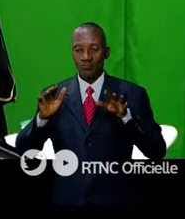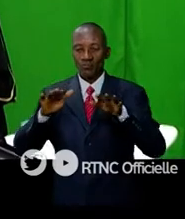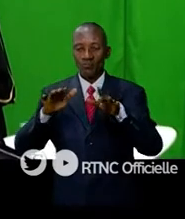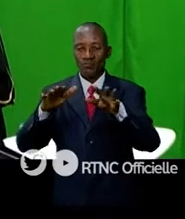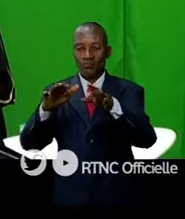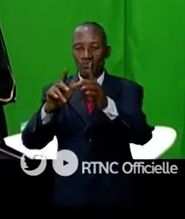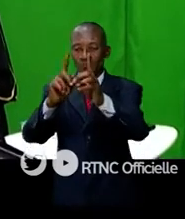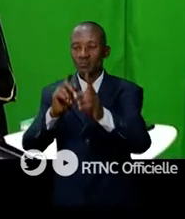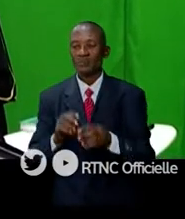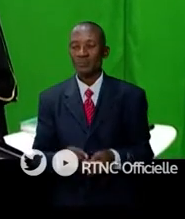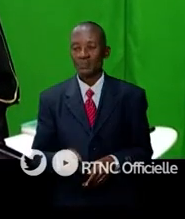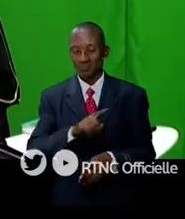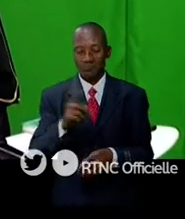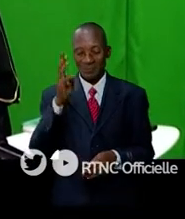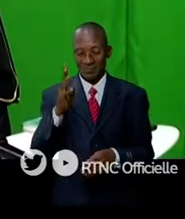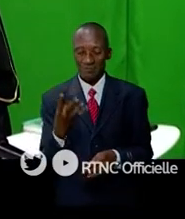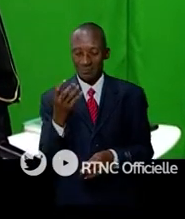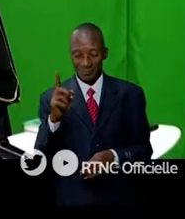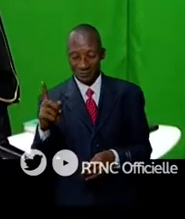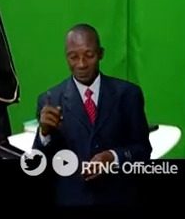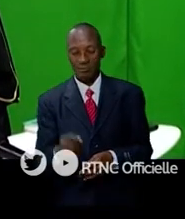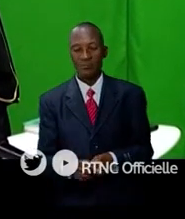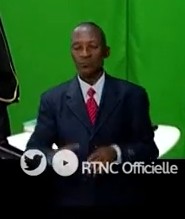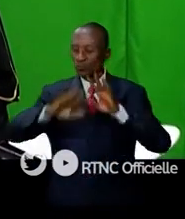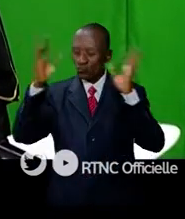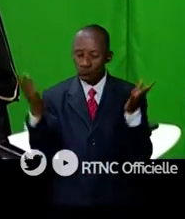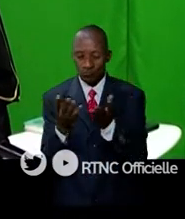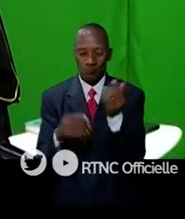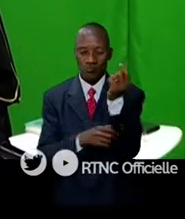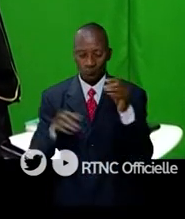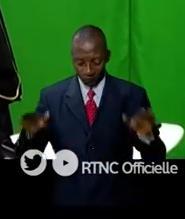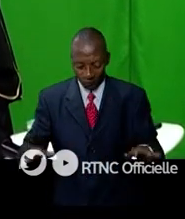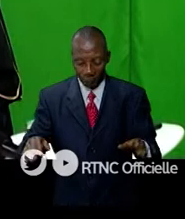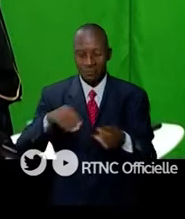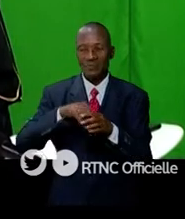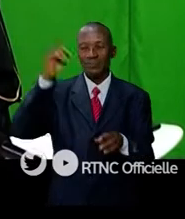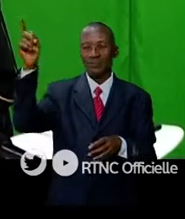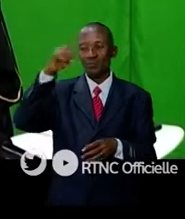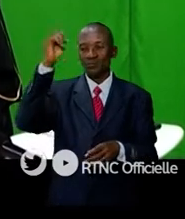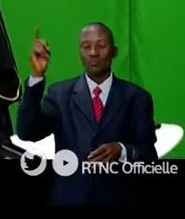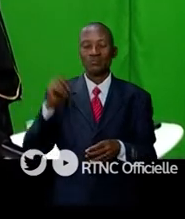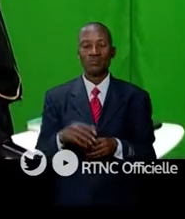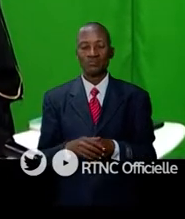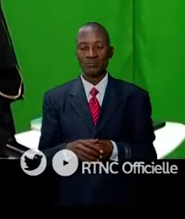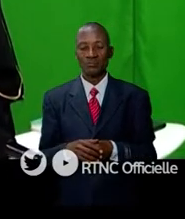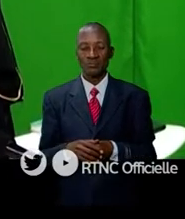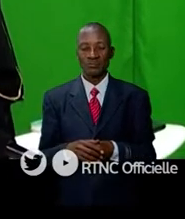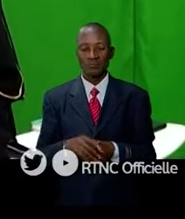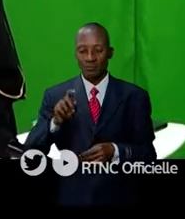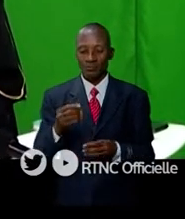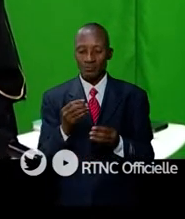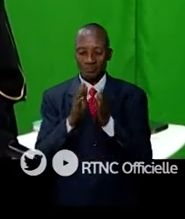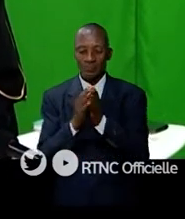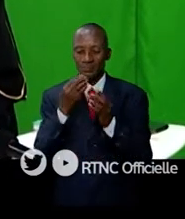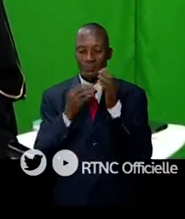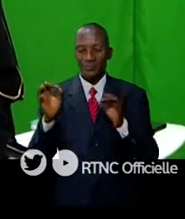1441. Tous les musulmans du monde jeûnent ce jour. Pourquoi nous sommes le 9? C'est